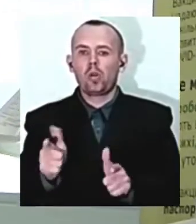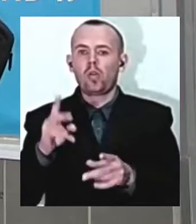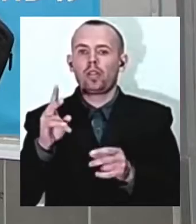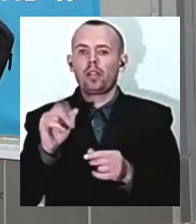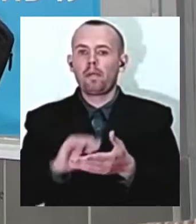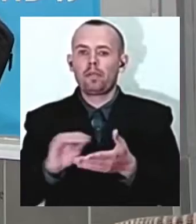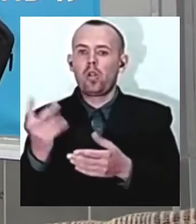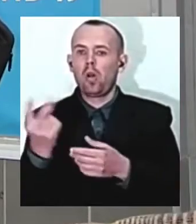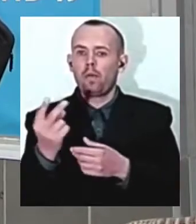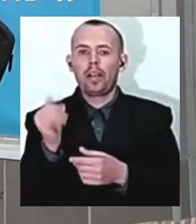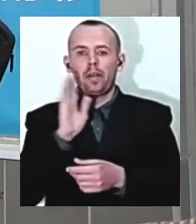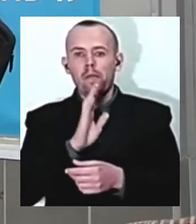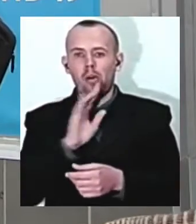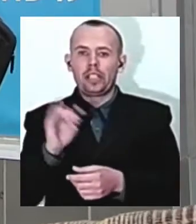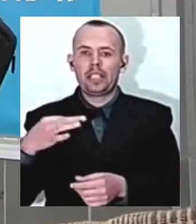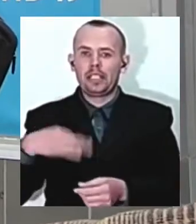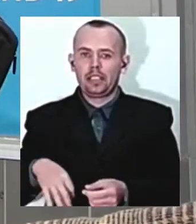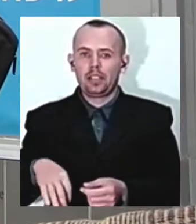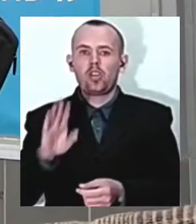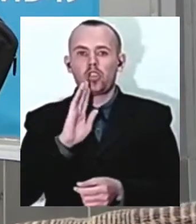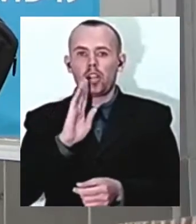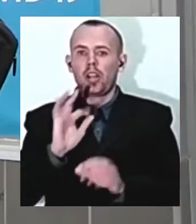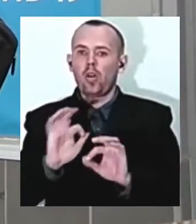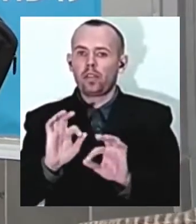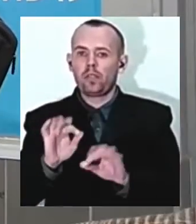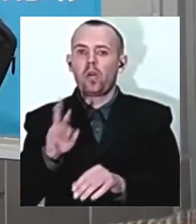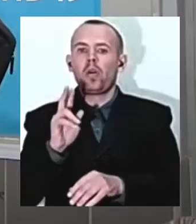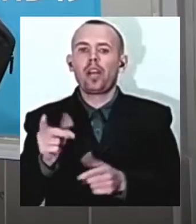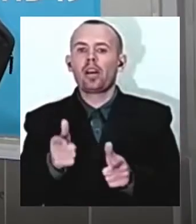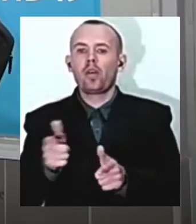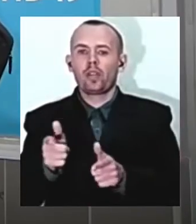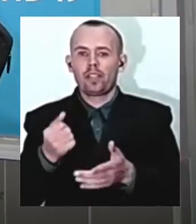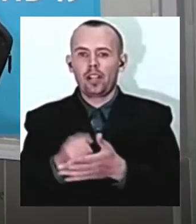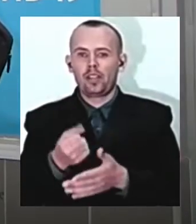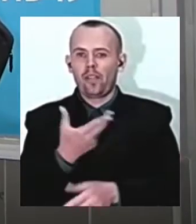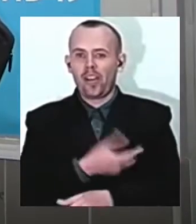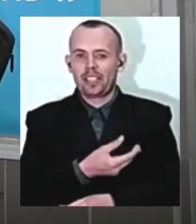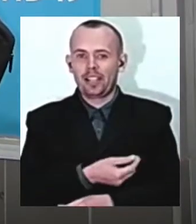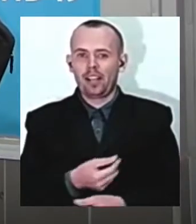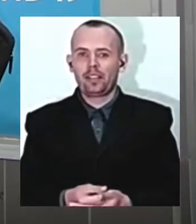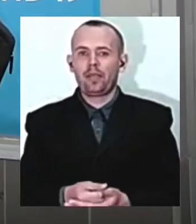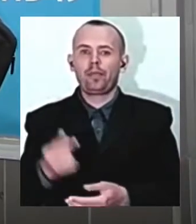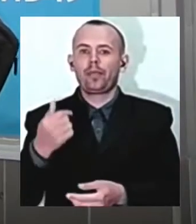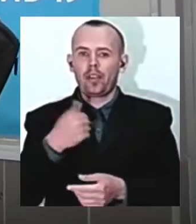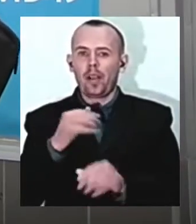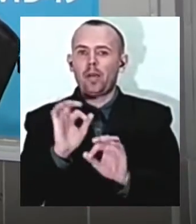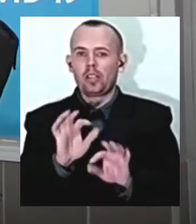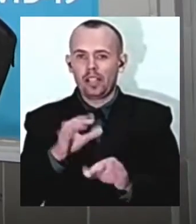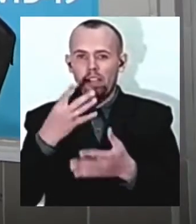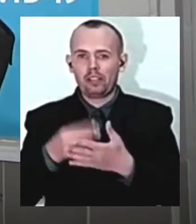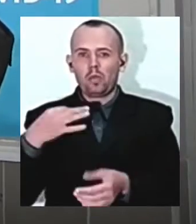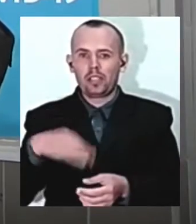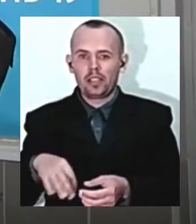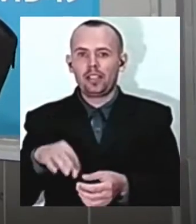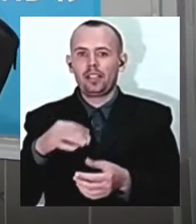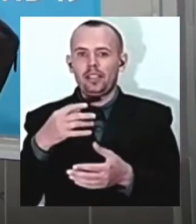син. Жінка розповіла, як готувались до вакцинації. Я пояснювала своєму сину багато разів, що це